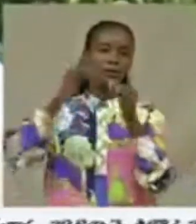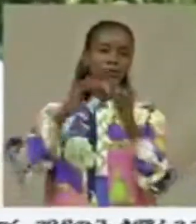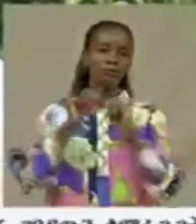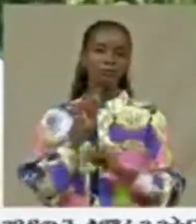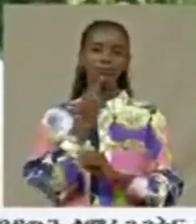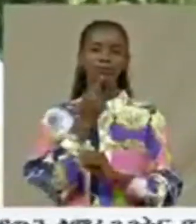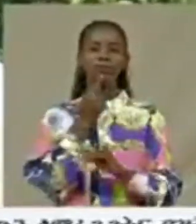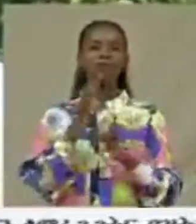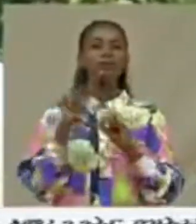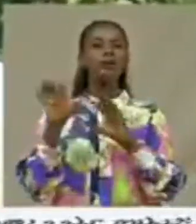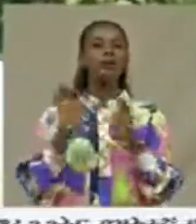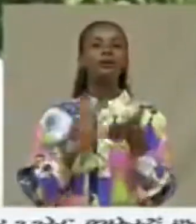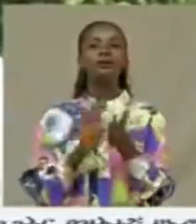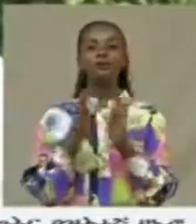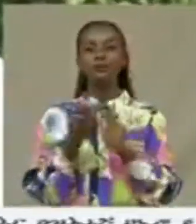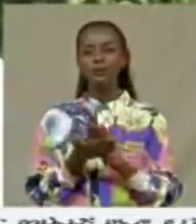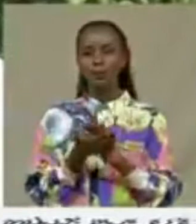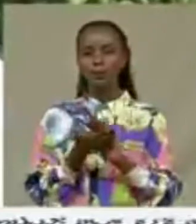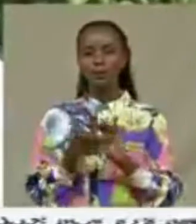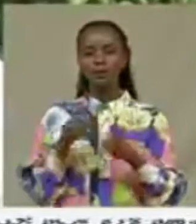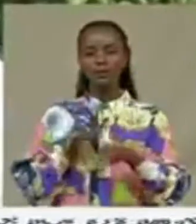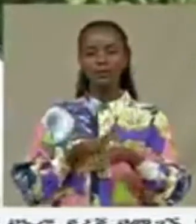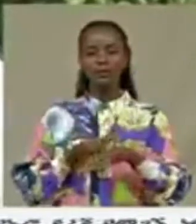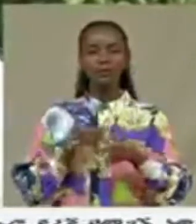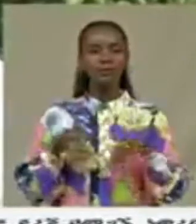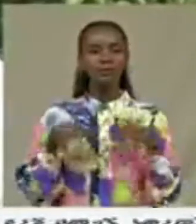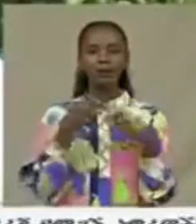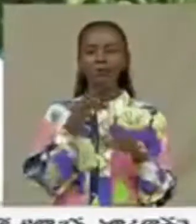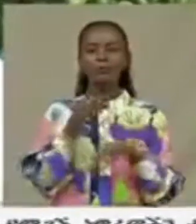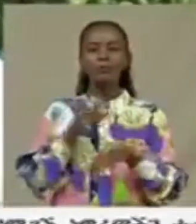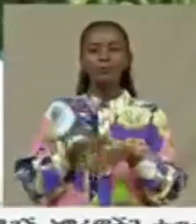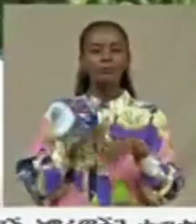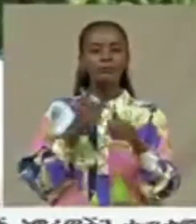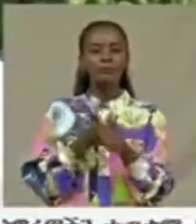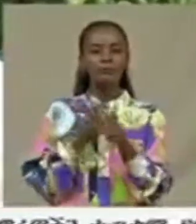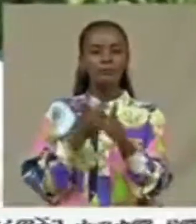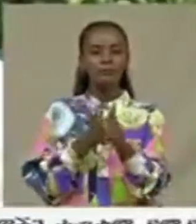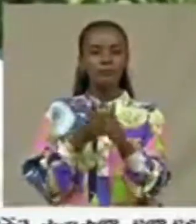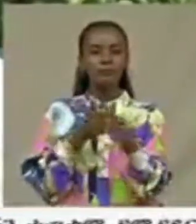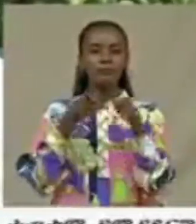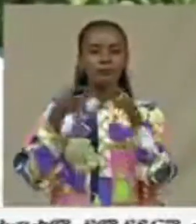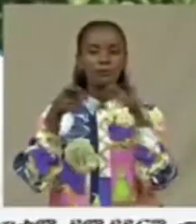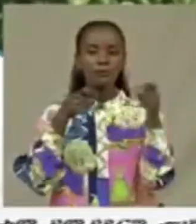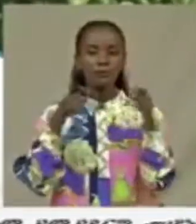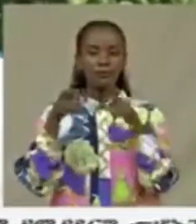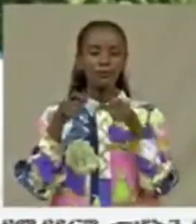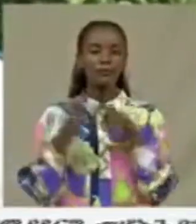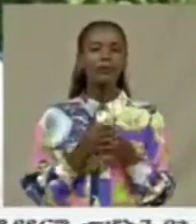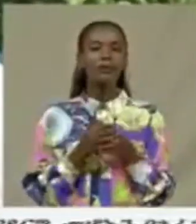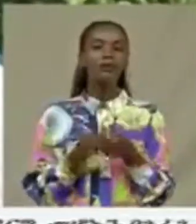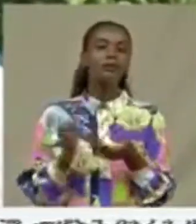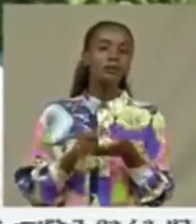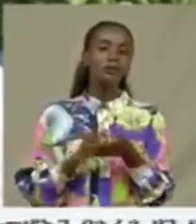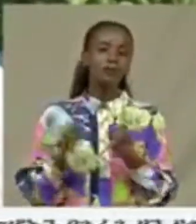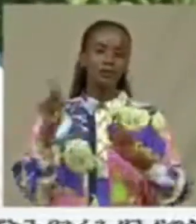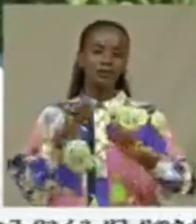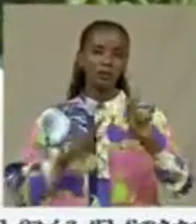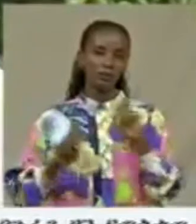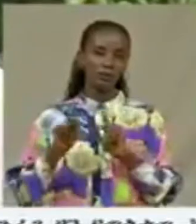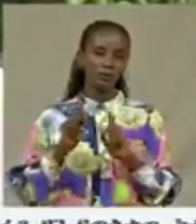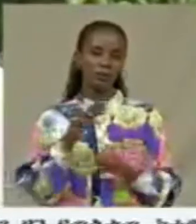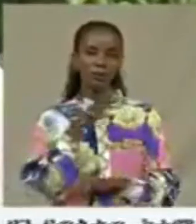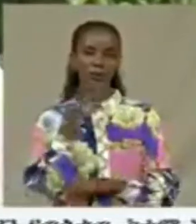እንዲያስመርሩ እያደረጉ ስለሆነ ጊዜ ሳይሰጡ በየጊዜው እየተከታተሉን እየተቆጣጠሩ እንደገና ለህብረተሰቡ